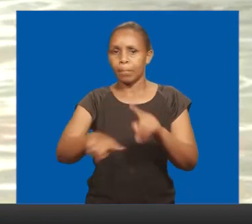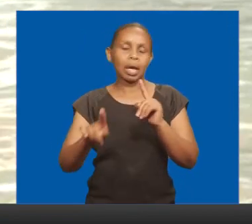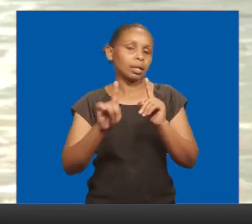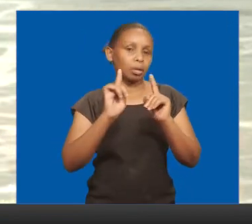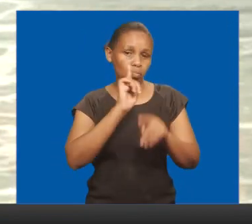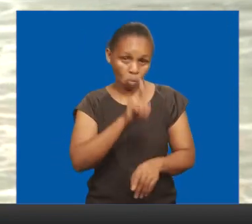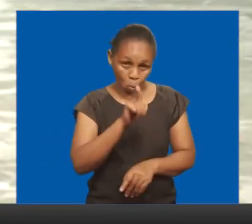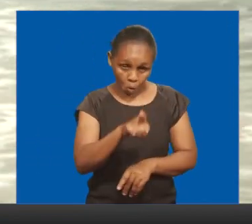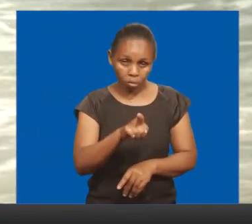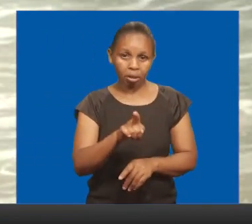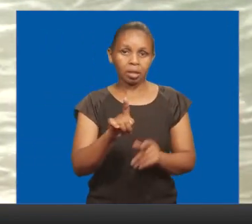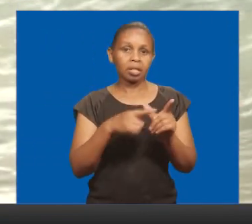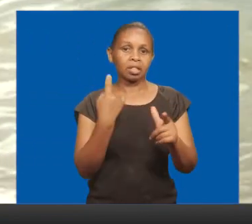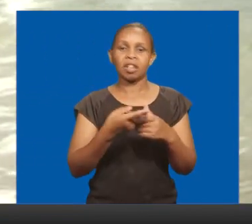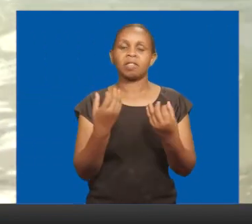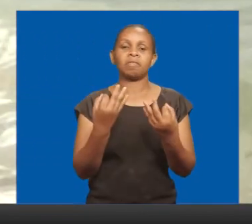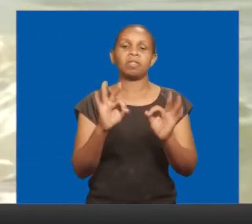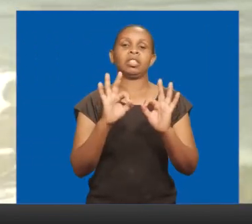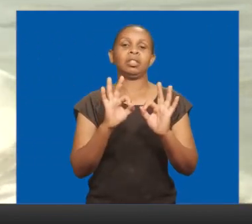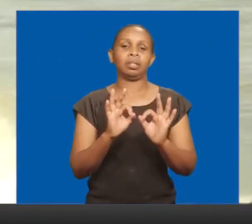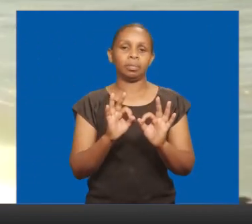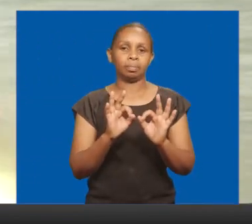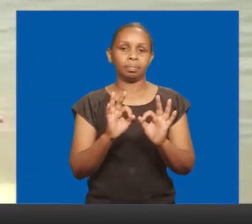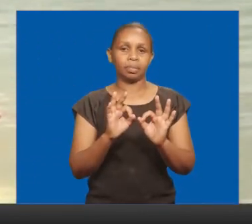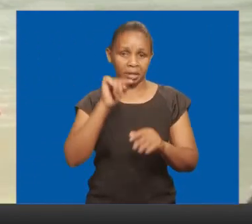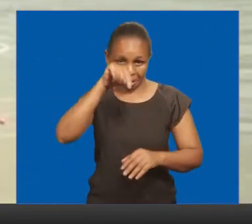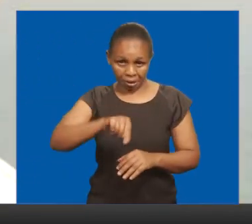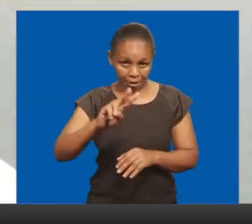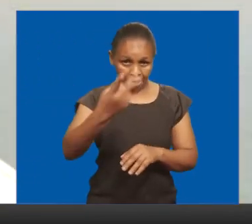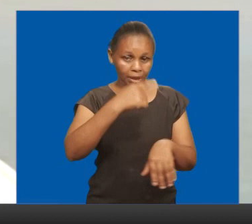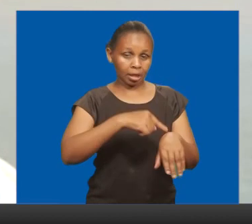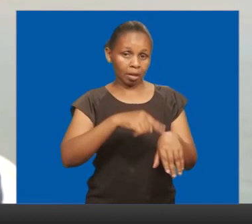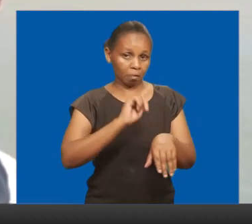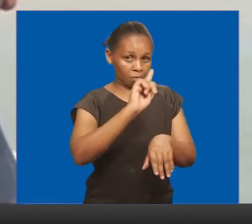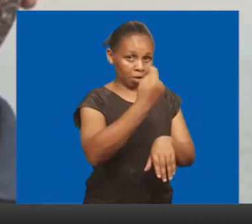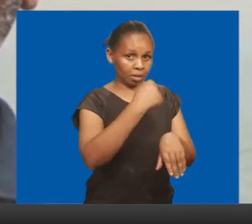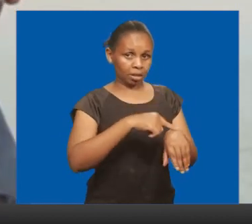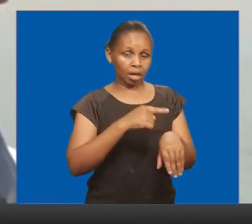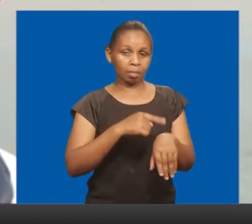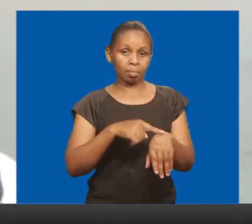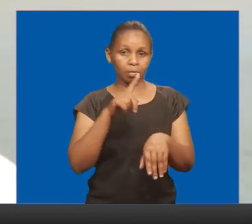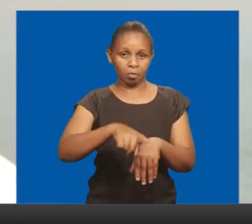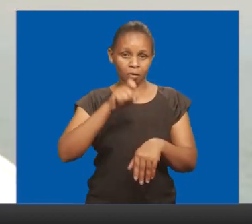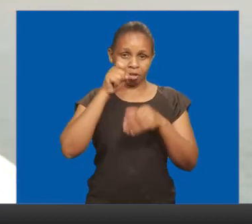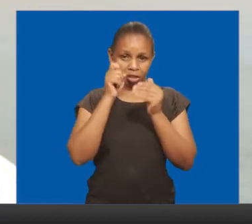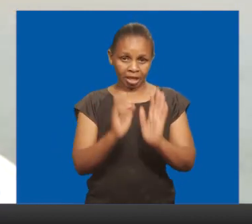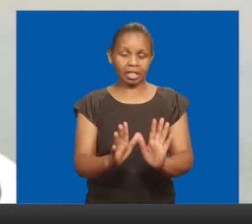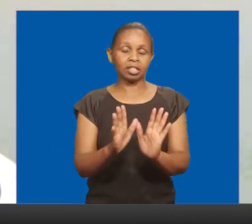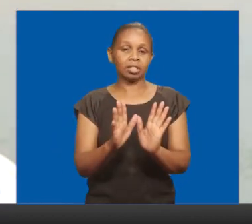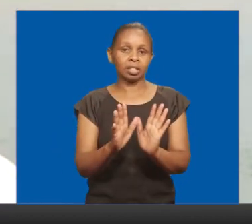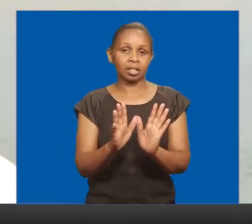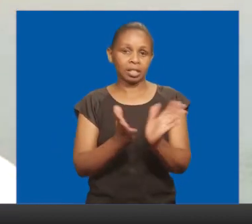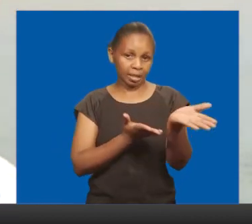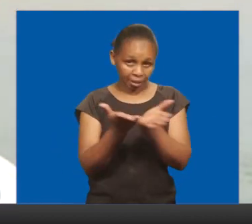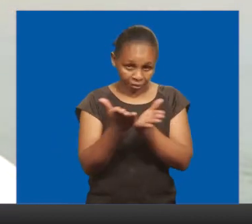hayo lakini wahudumu wakapewa onyo Na kuachiliwa kan hii Mara ya Pili Mara ya kwanza ilishikwa Na Watu wa fisheries